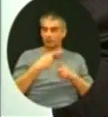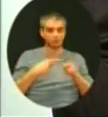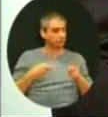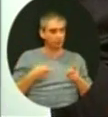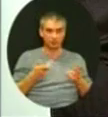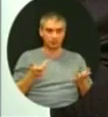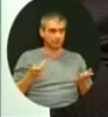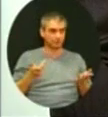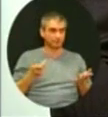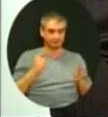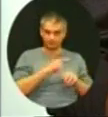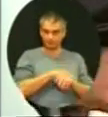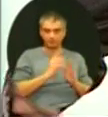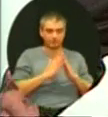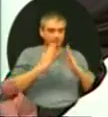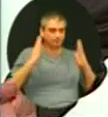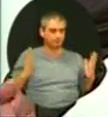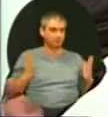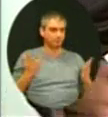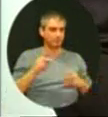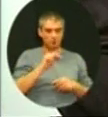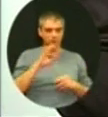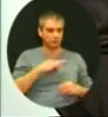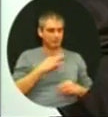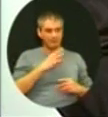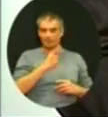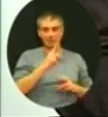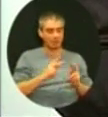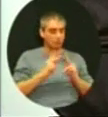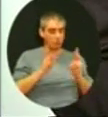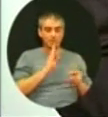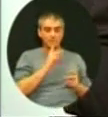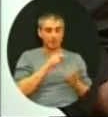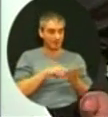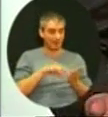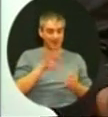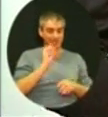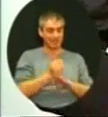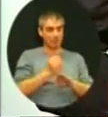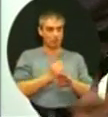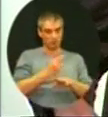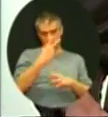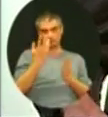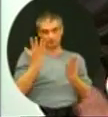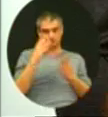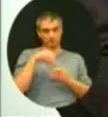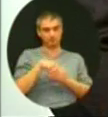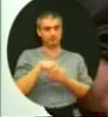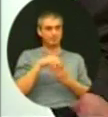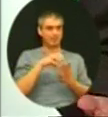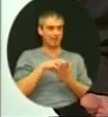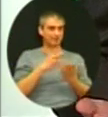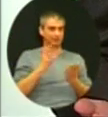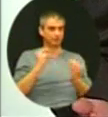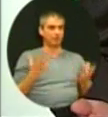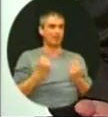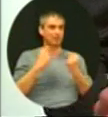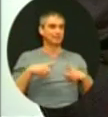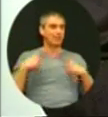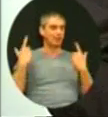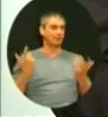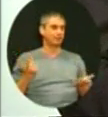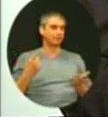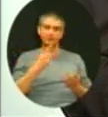50 שנה של, זה פרק זמן אדיר בנושא בריאות, אם אתה פותר בעיה, כי גילוי מוקדם ידוע שהוא חלק מרכזי בלהציל חיי